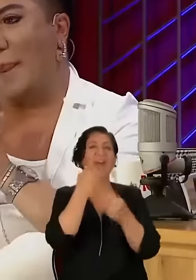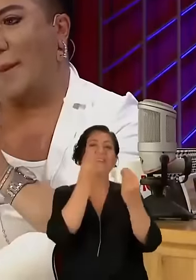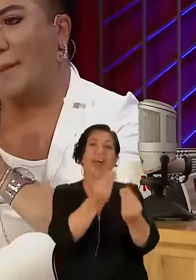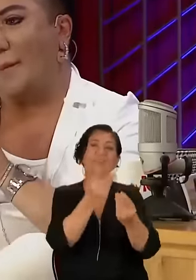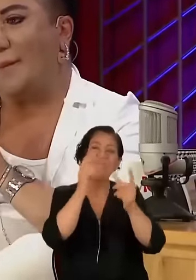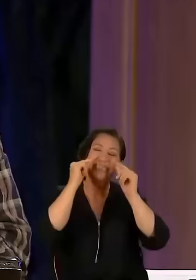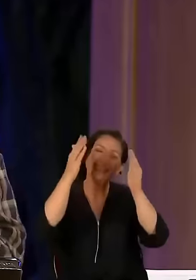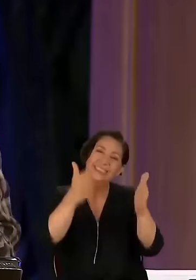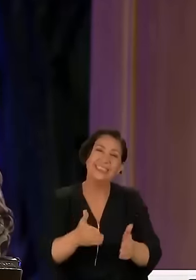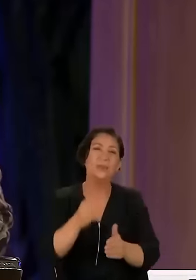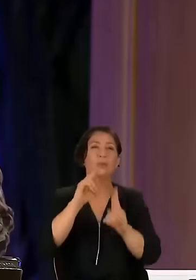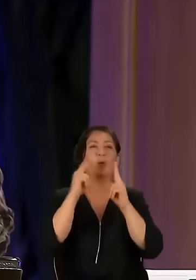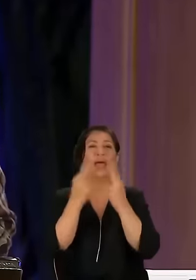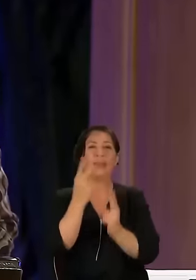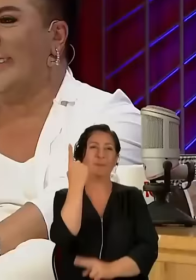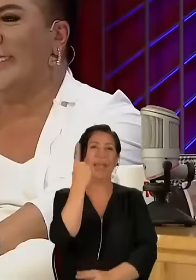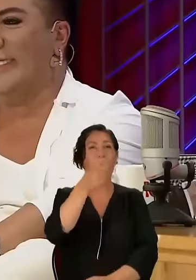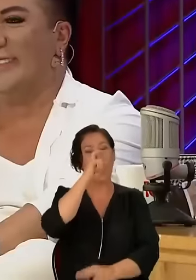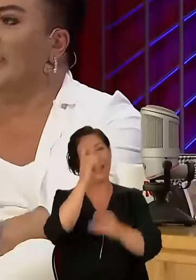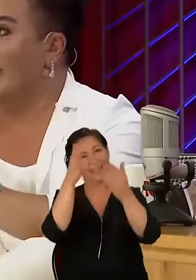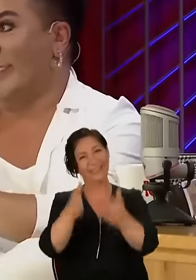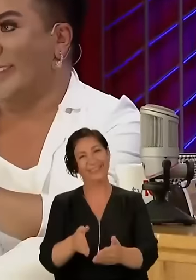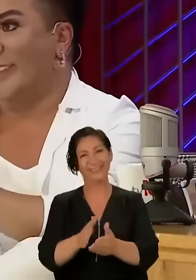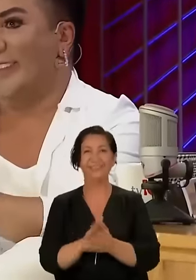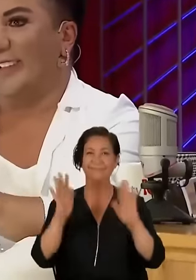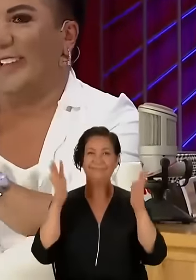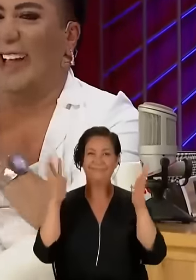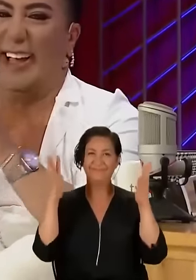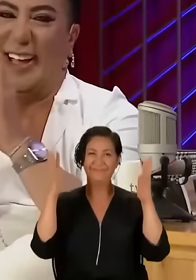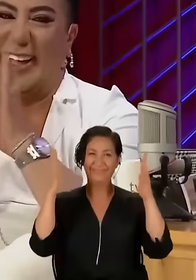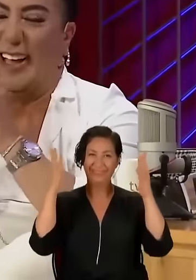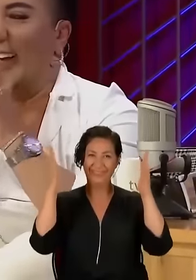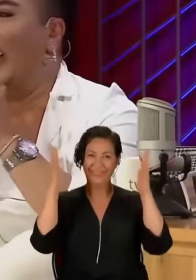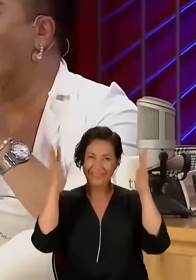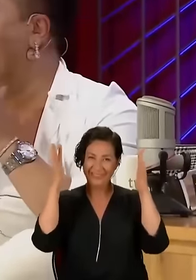veren teşekkür insan. Teşekkür ederim. Dünyada bir tane, o da Okan Bayülken. Teşekkür ederim. Bir tane mi?